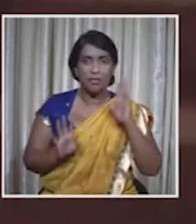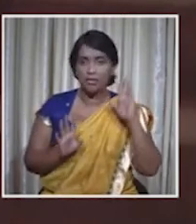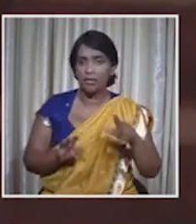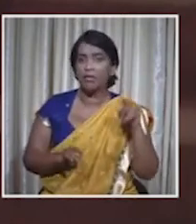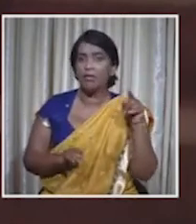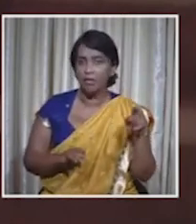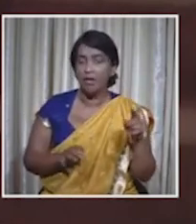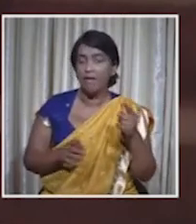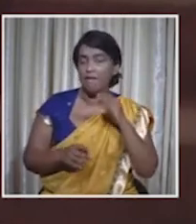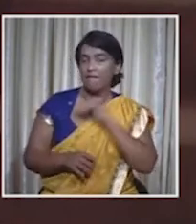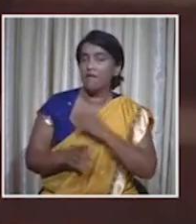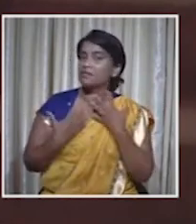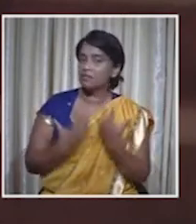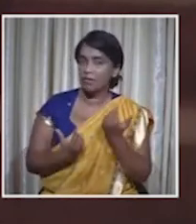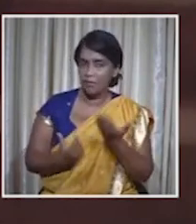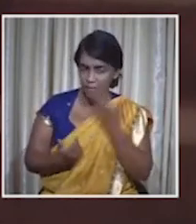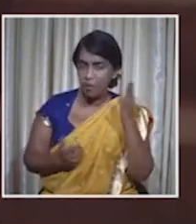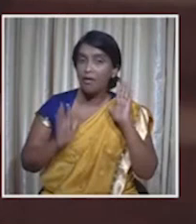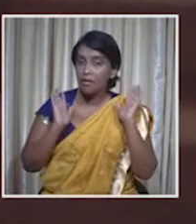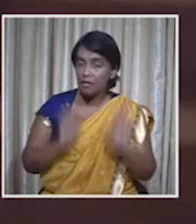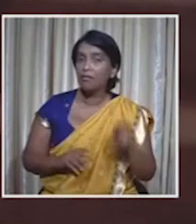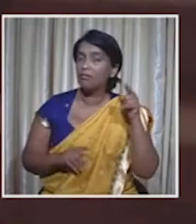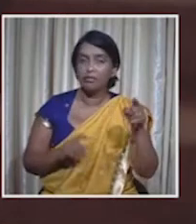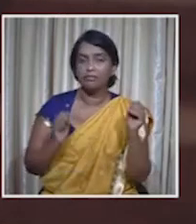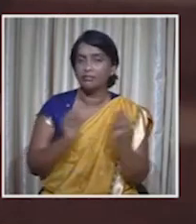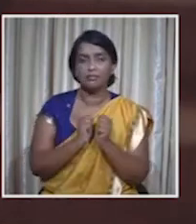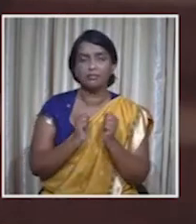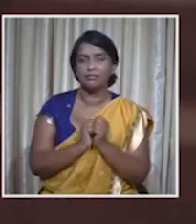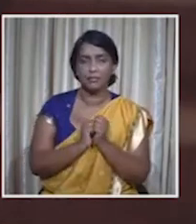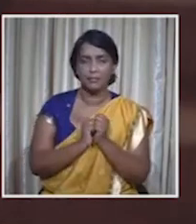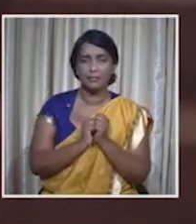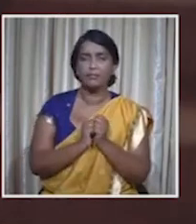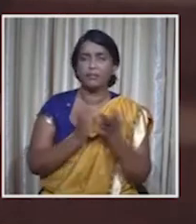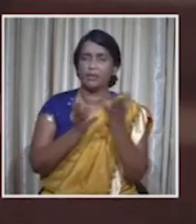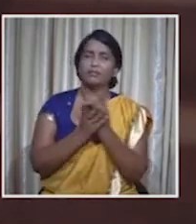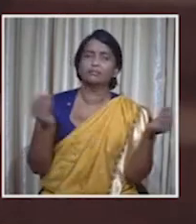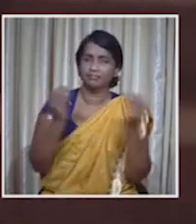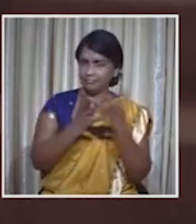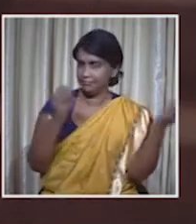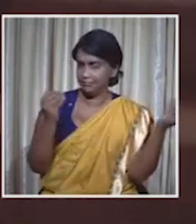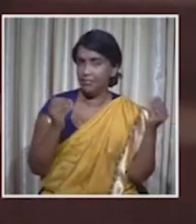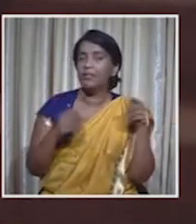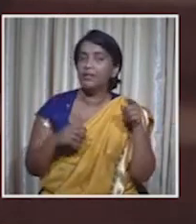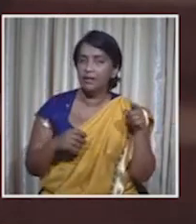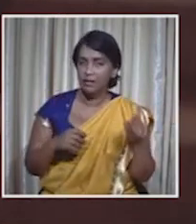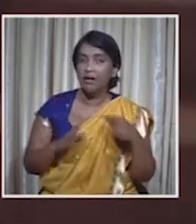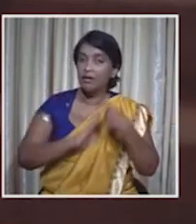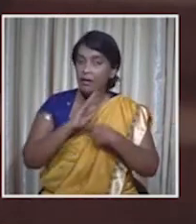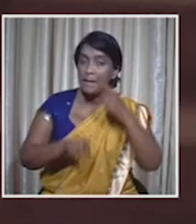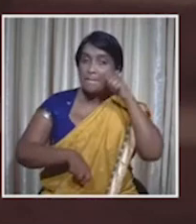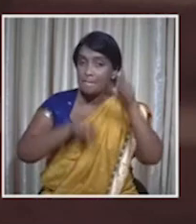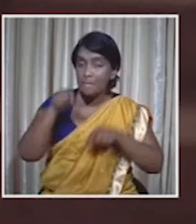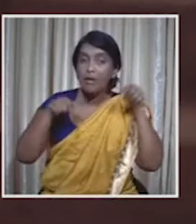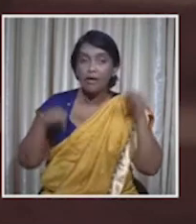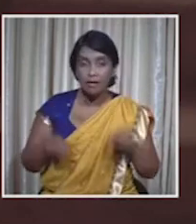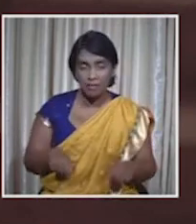තිබුණා. ඒකේ වාසිය ඔබතුමාලට ගන්න තිබුණා. හැබැයි ඔබතුමාලා කෙරුවේ ඒවා අවලංගු කරලා